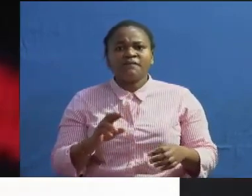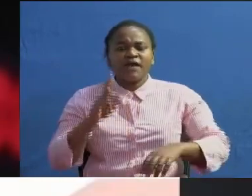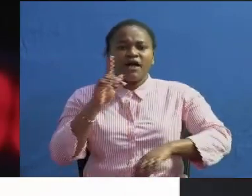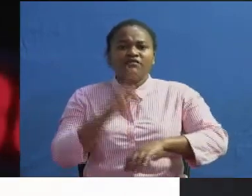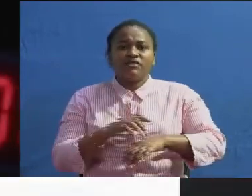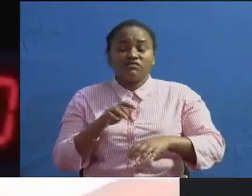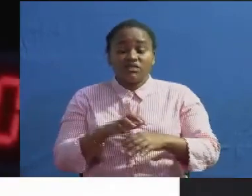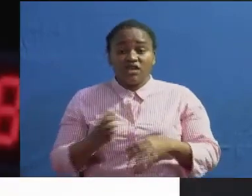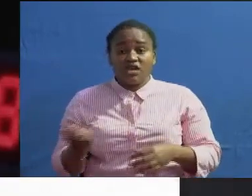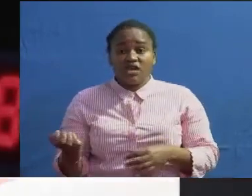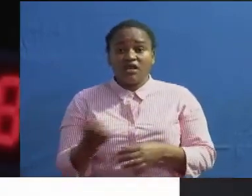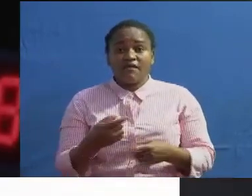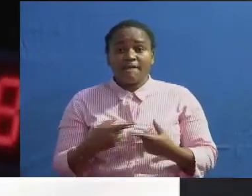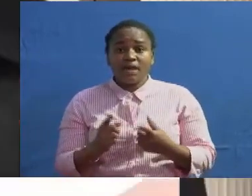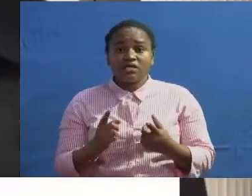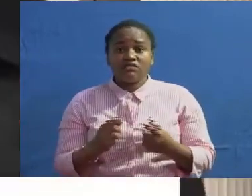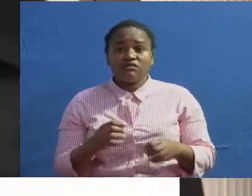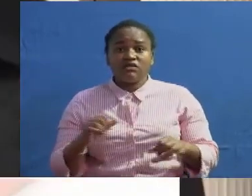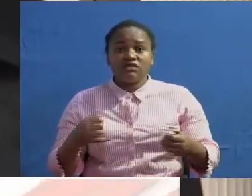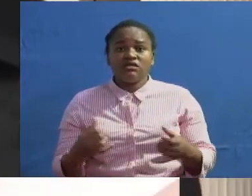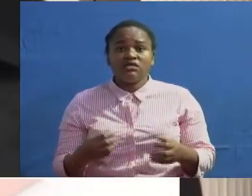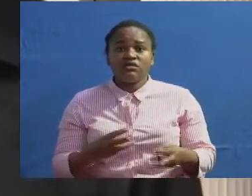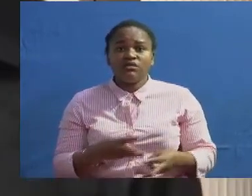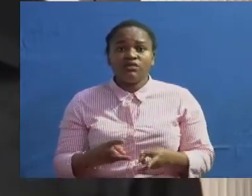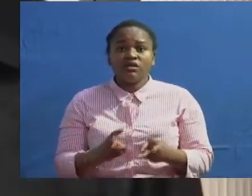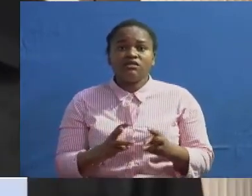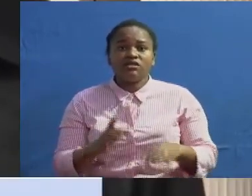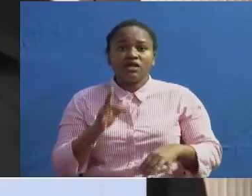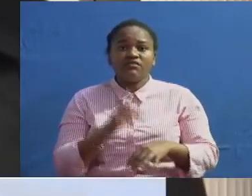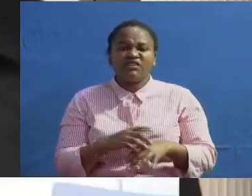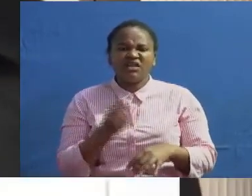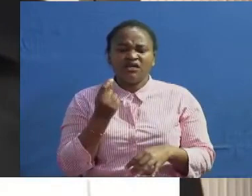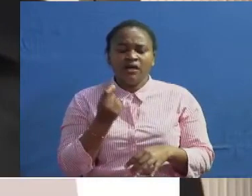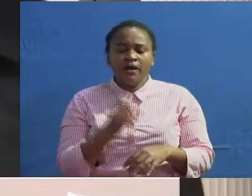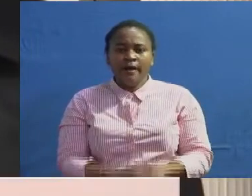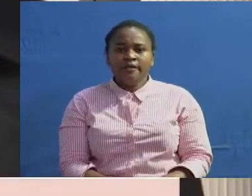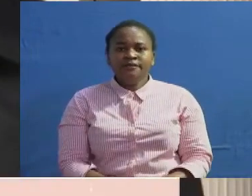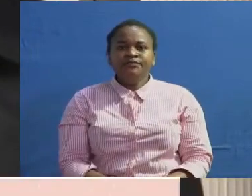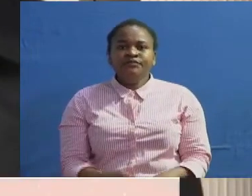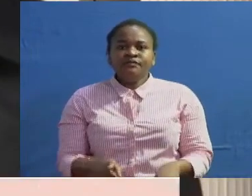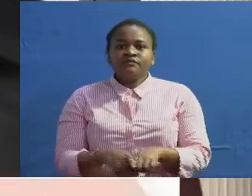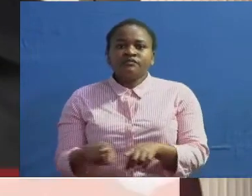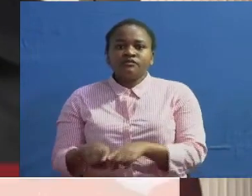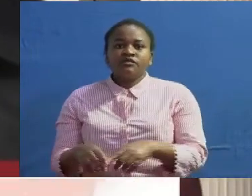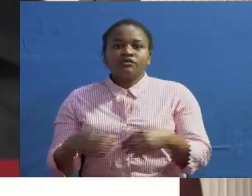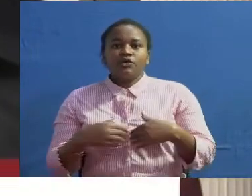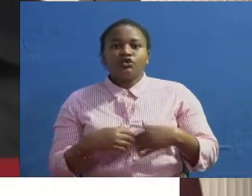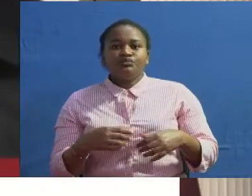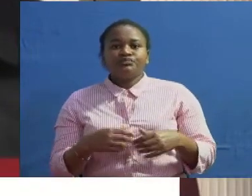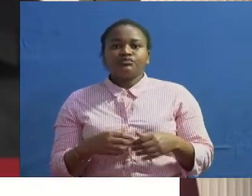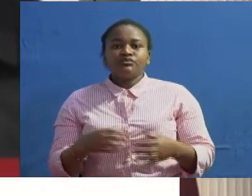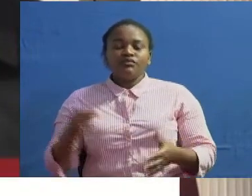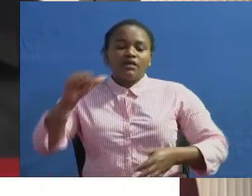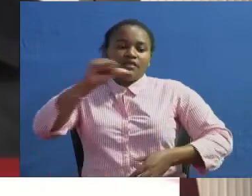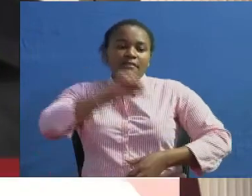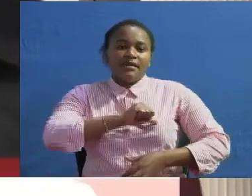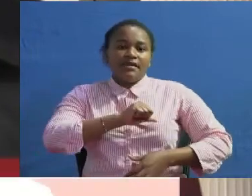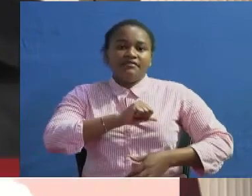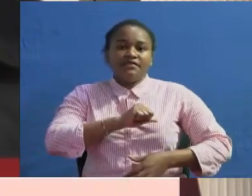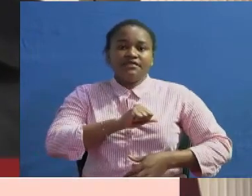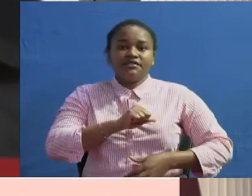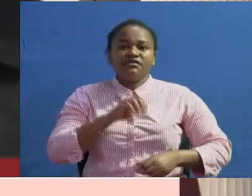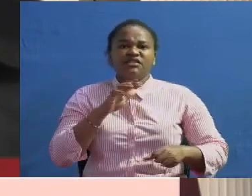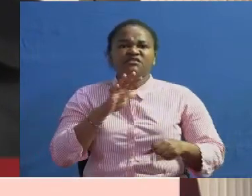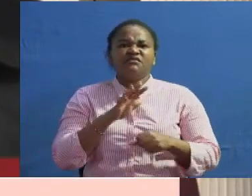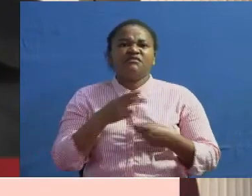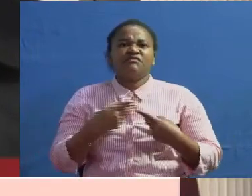kwa mazingira, lakini kwa mifumo midogo athari mbaya ni chache. And also it tends to also the benefits also to... Na pia faida